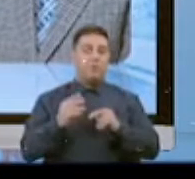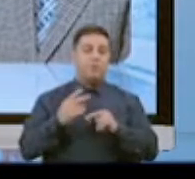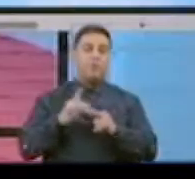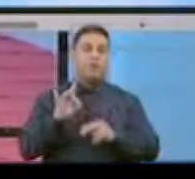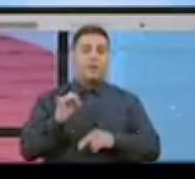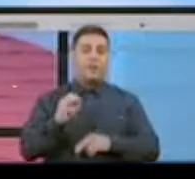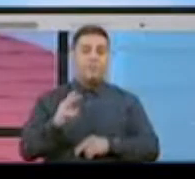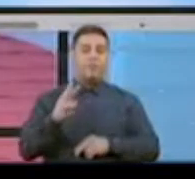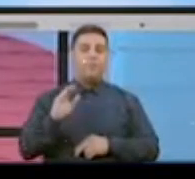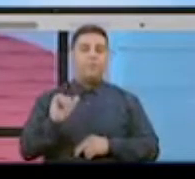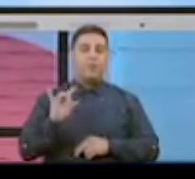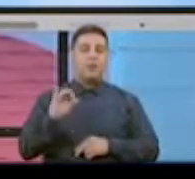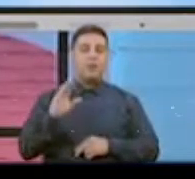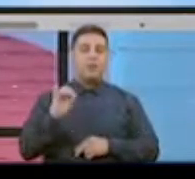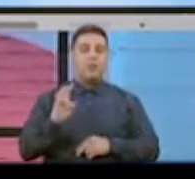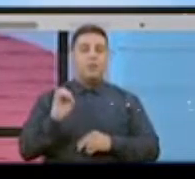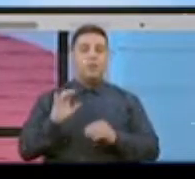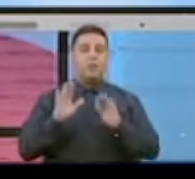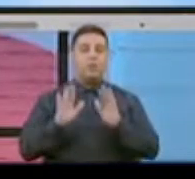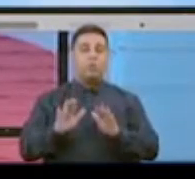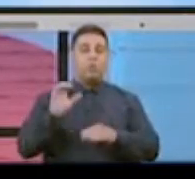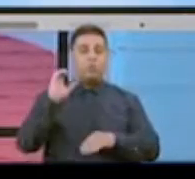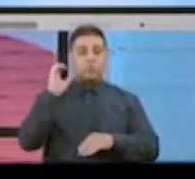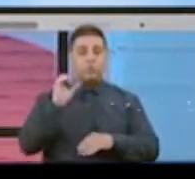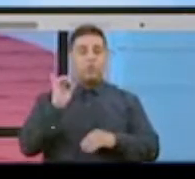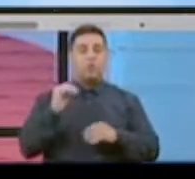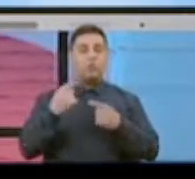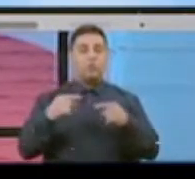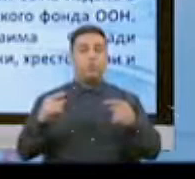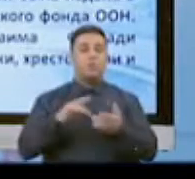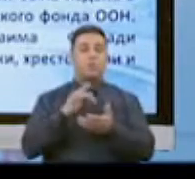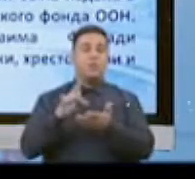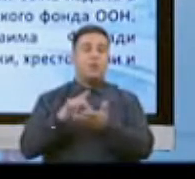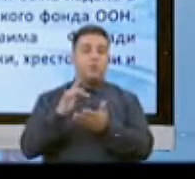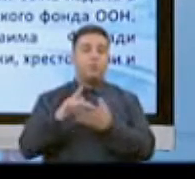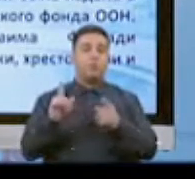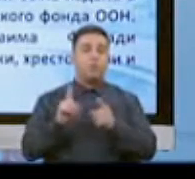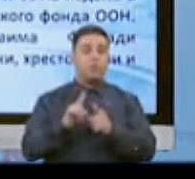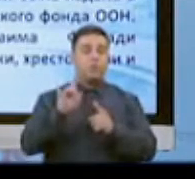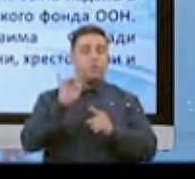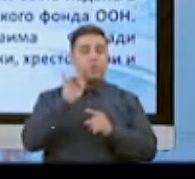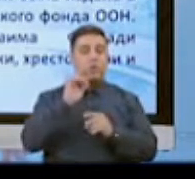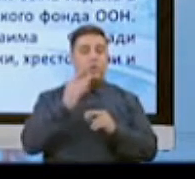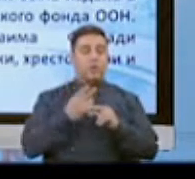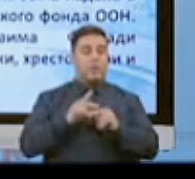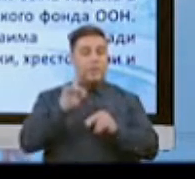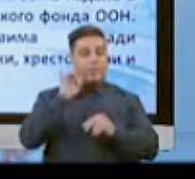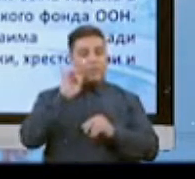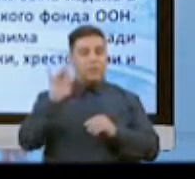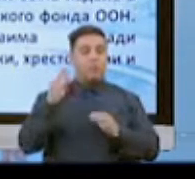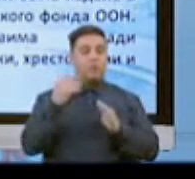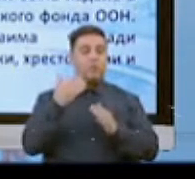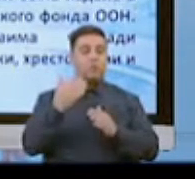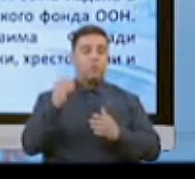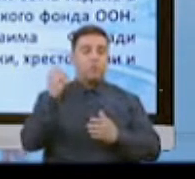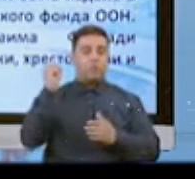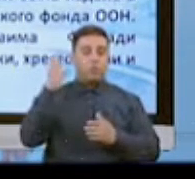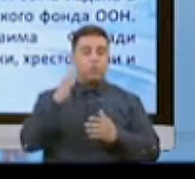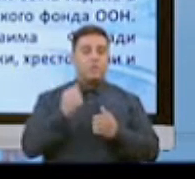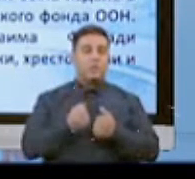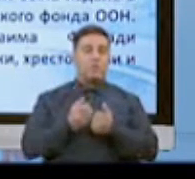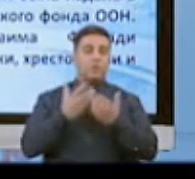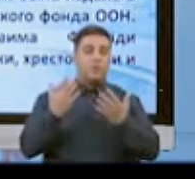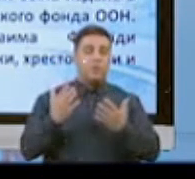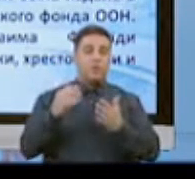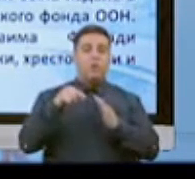Фархади. Не только в Узбекистане, но и в других странах широко известны его книги «Солнышко, свети»,